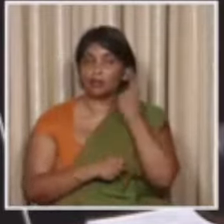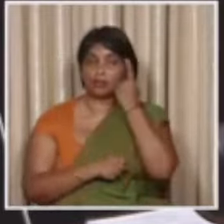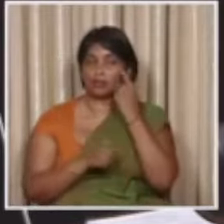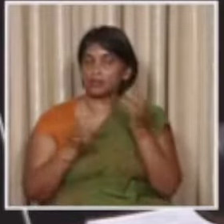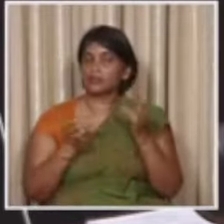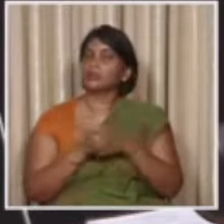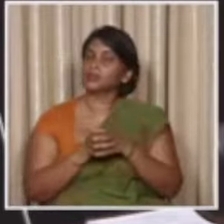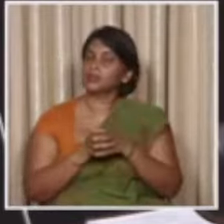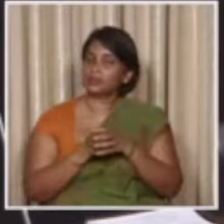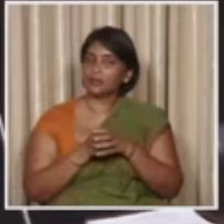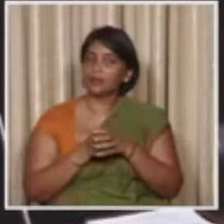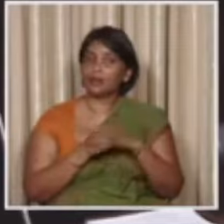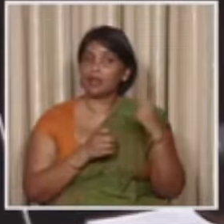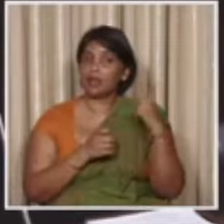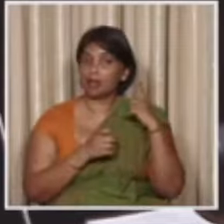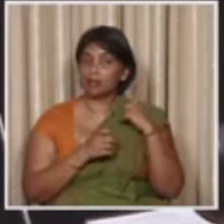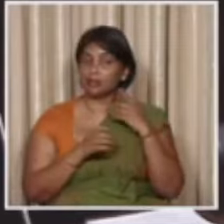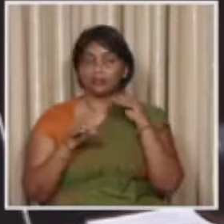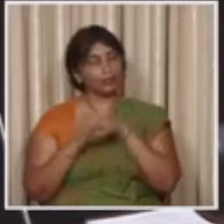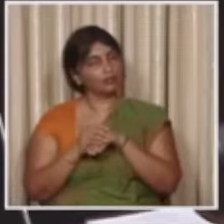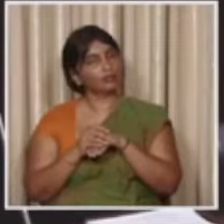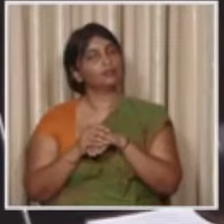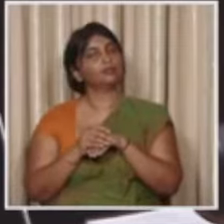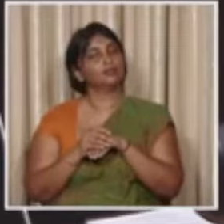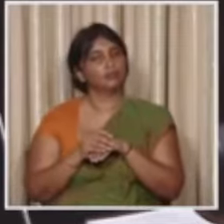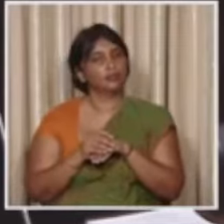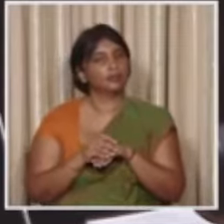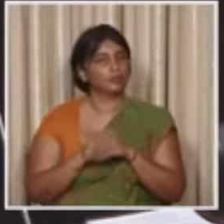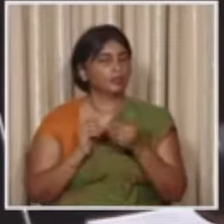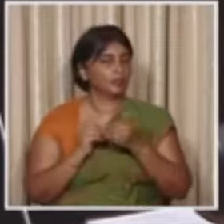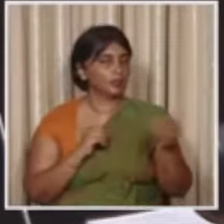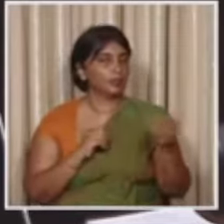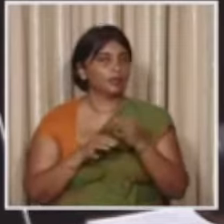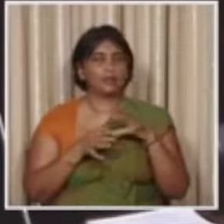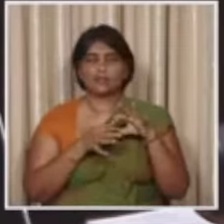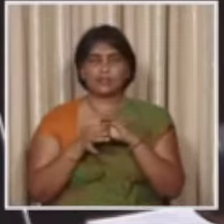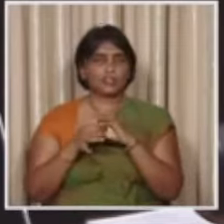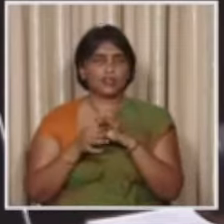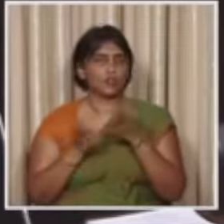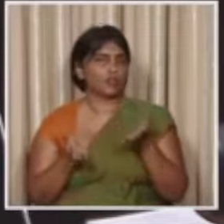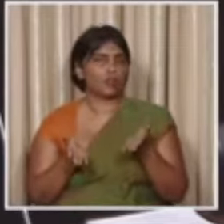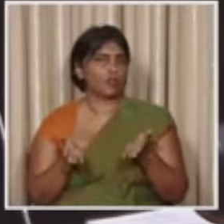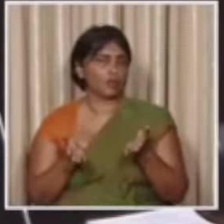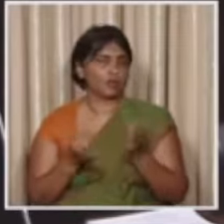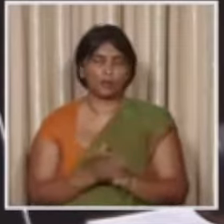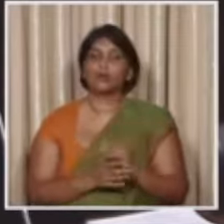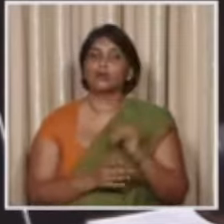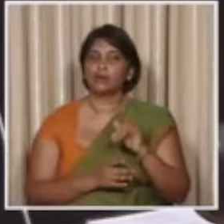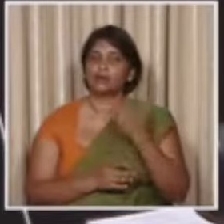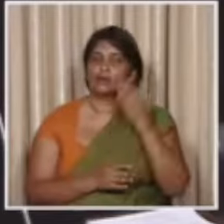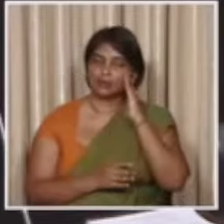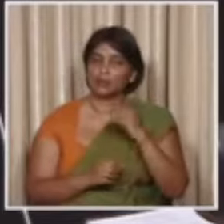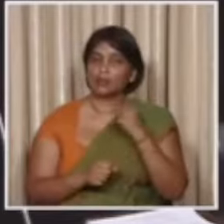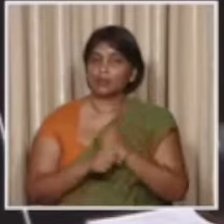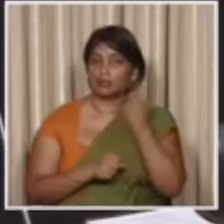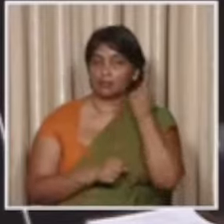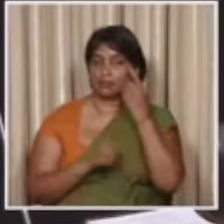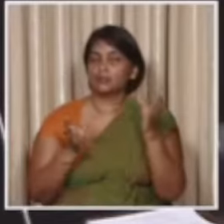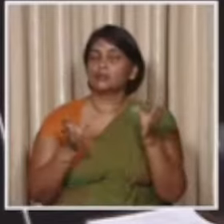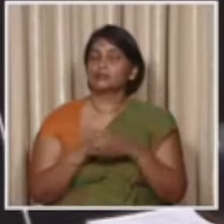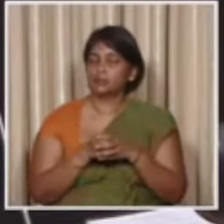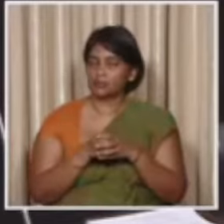බුද්ධ්‍යංශය, හමුදා බුද්ධ්‍යංශය අතර පැවතිච්ච සබඳියාව කුමක්ද කියන එක. සාමාන්‍යයෙන් රාජ්‍ය